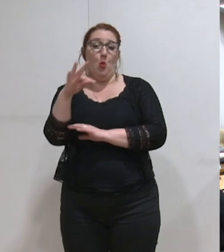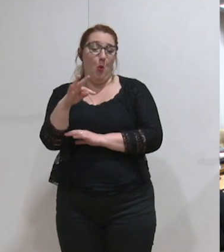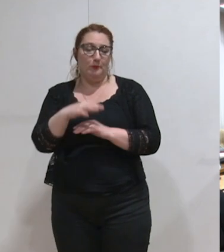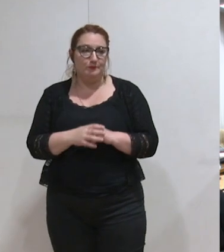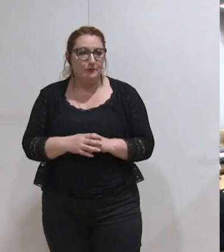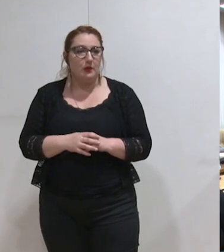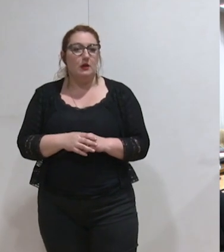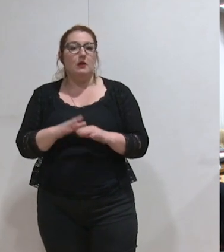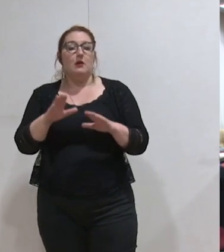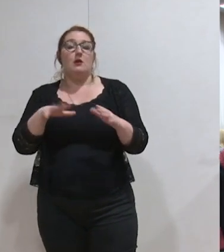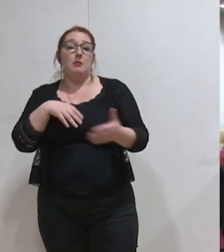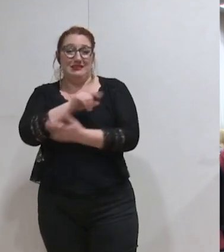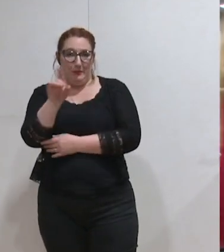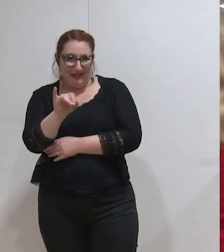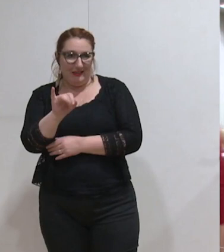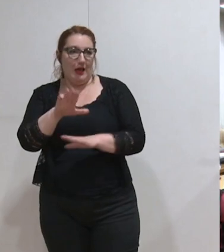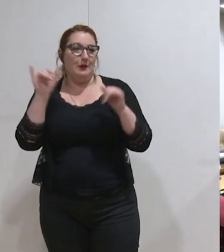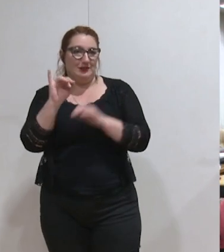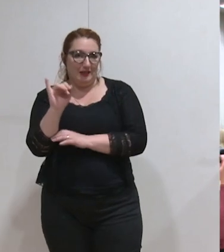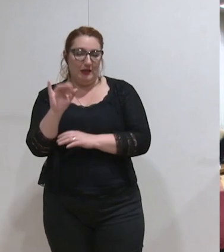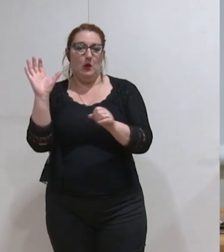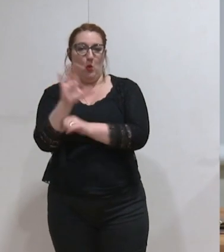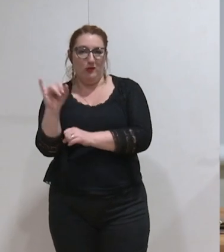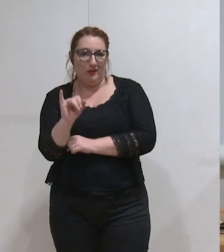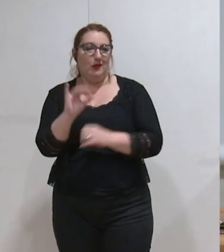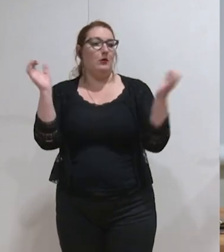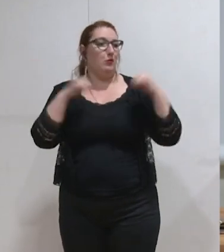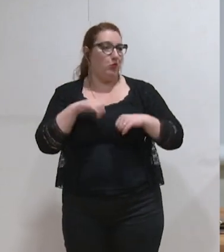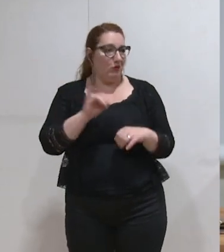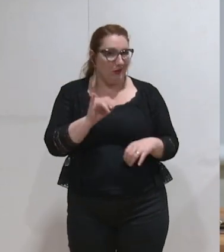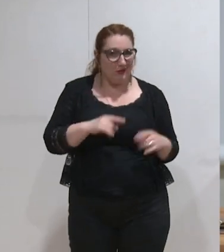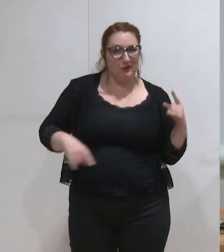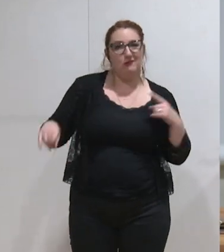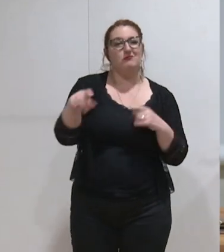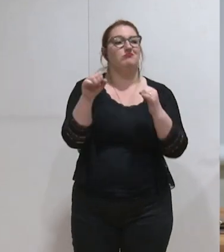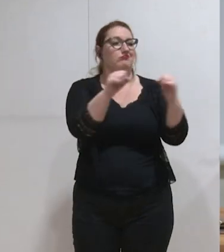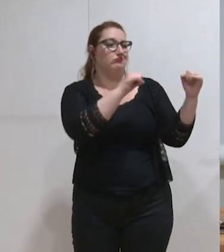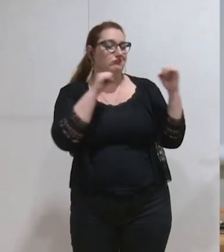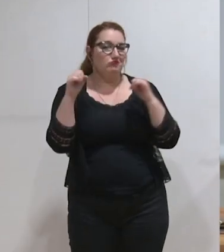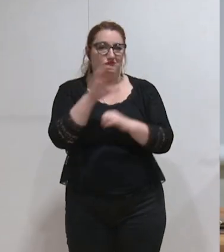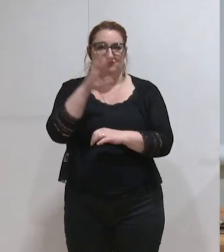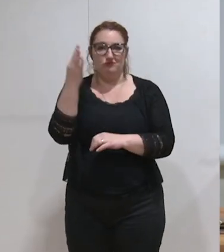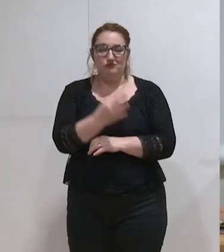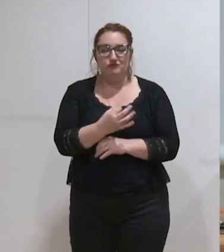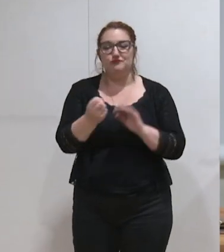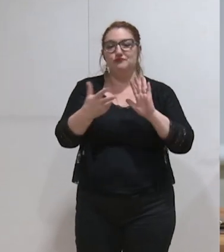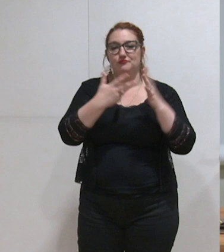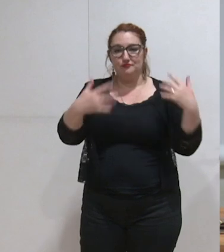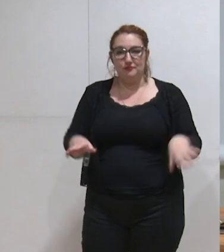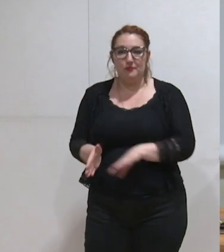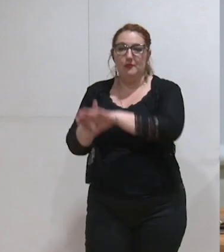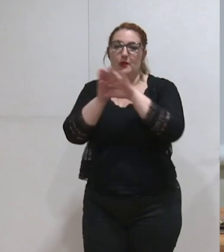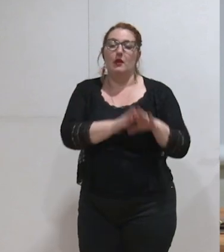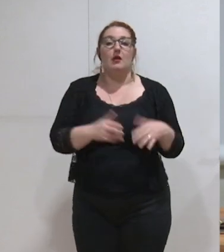qui est pour unanimité délibération 17 adopté la 18 c'est des avenants financiers entre la Ville de